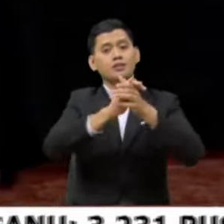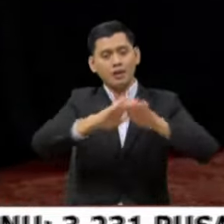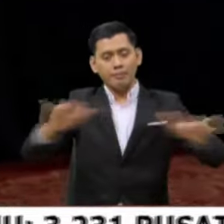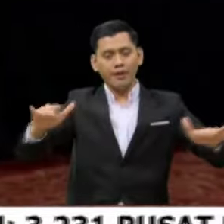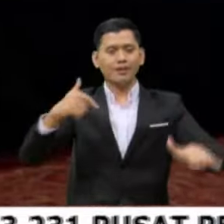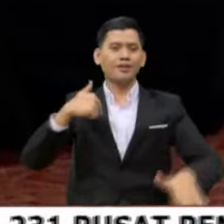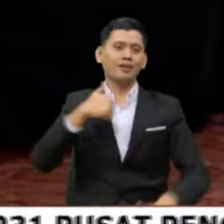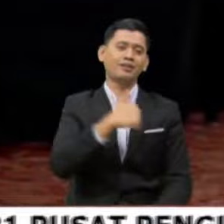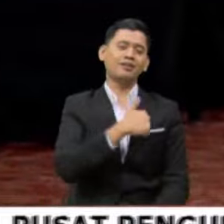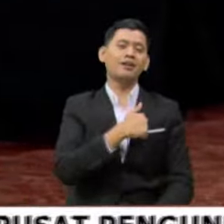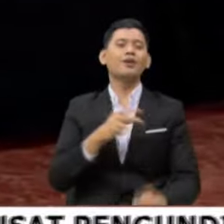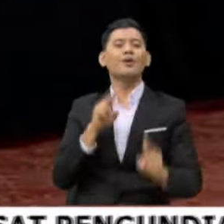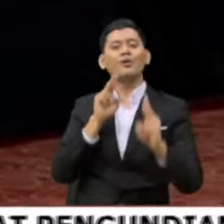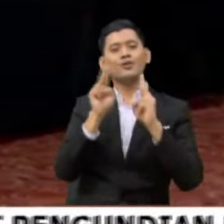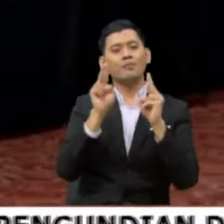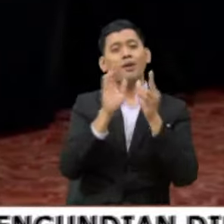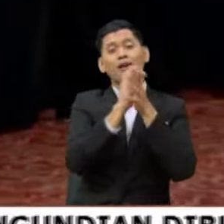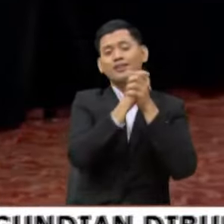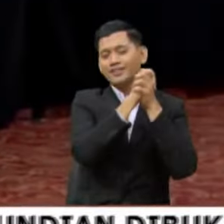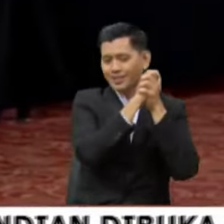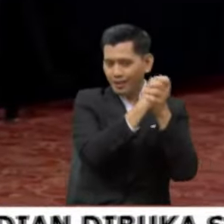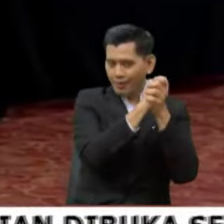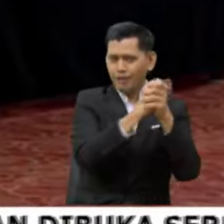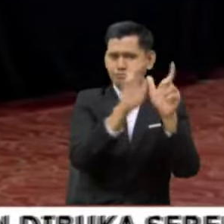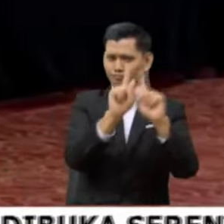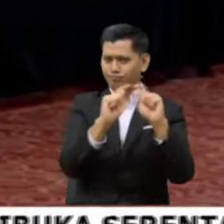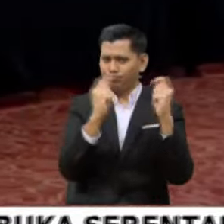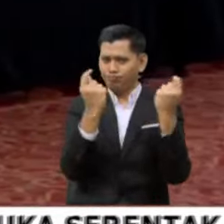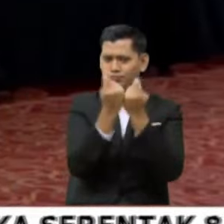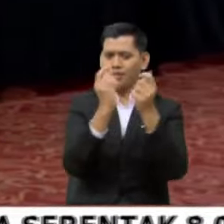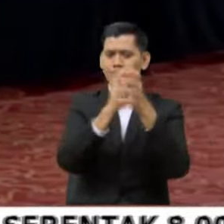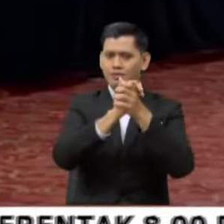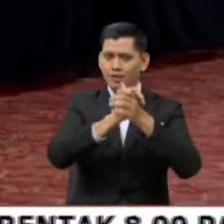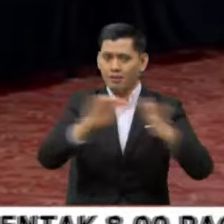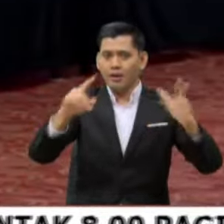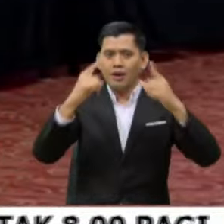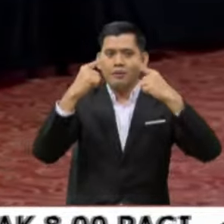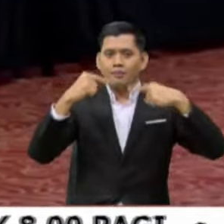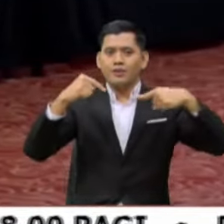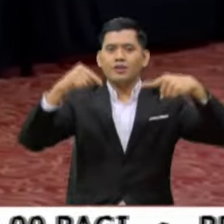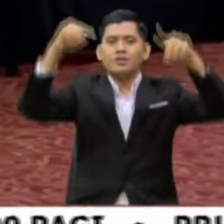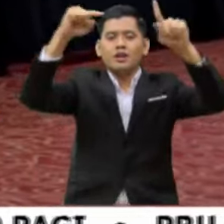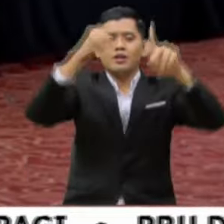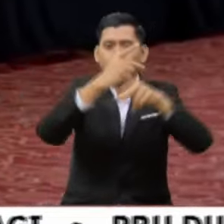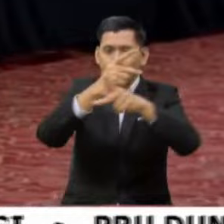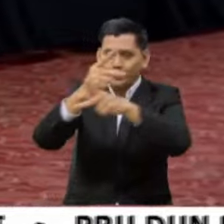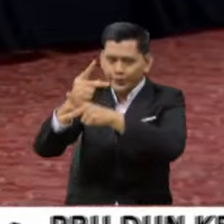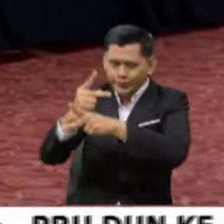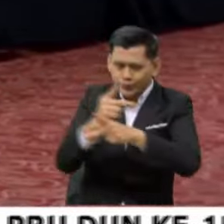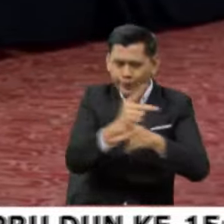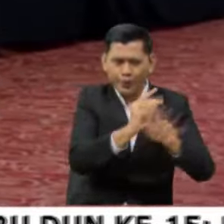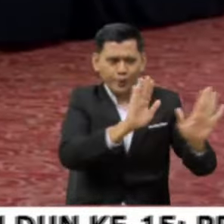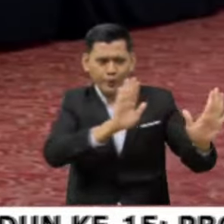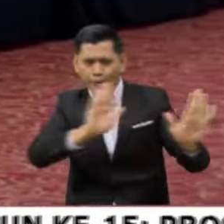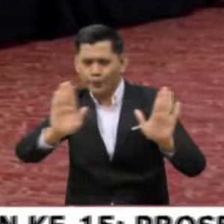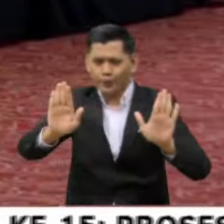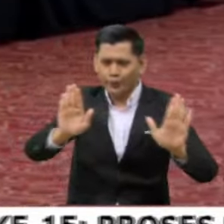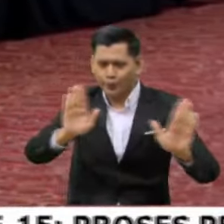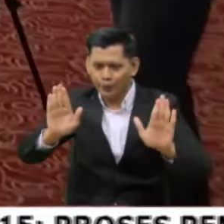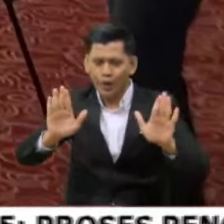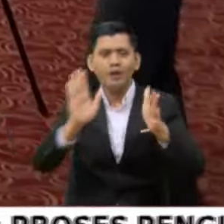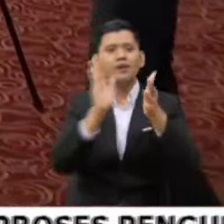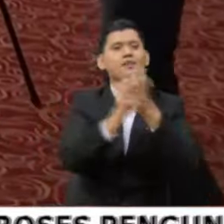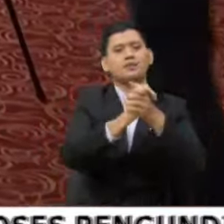kita ucapkan sekalian tahniah kepada pasukan keselamatan yang telah berjaya mengawal dari segi kawalan